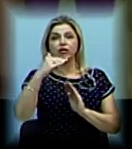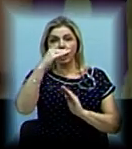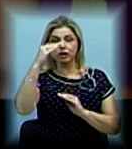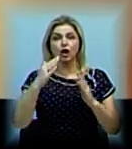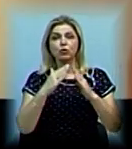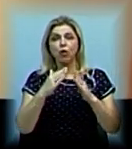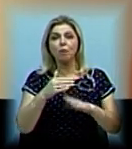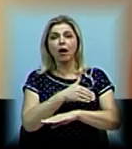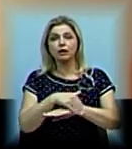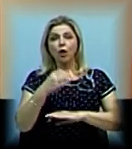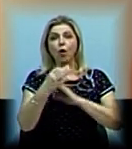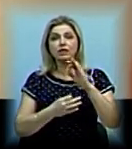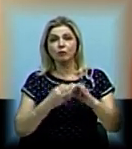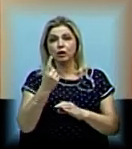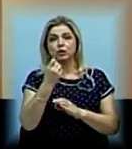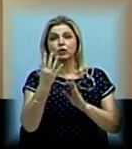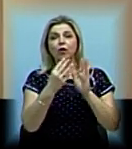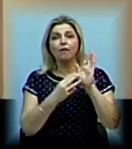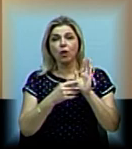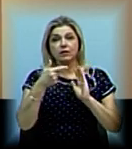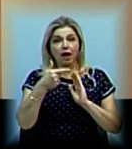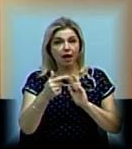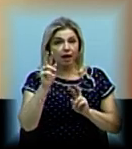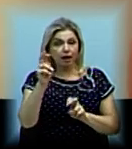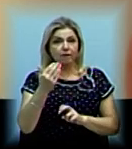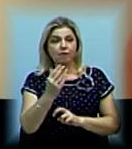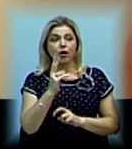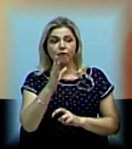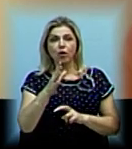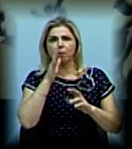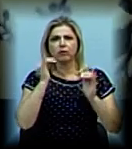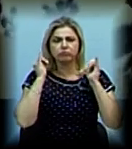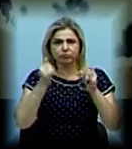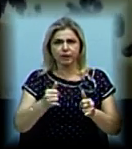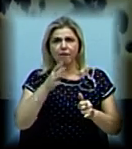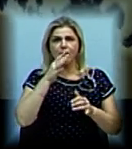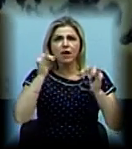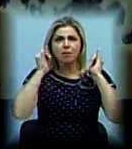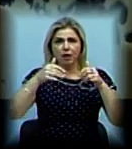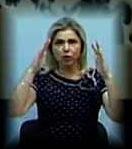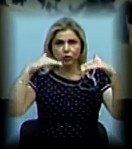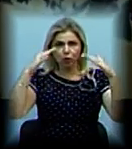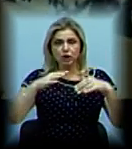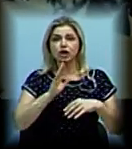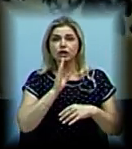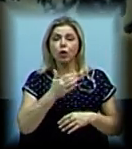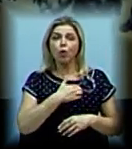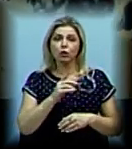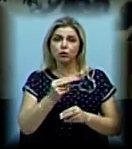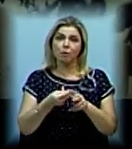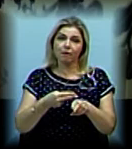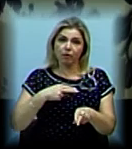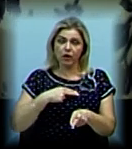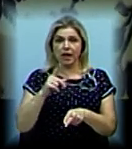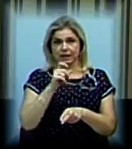за адресою космонавтів 148Г. Її квартиру затопило під час зливи. Жінка хоче, аби їй компенсували вартість